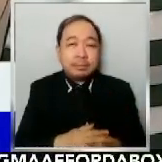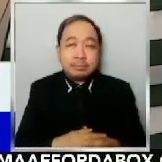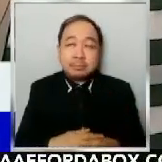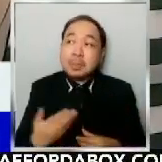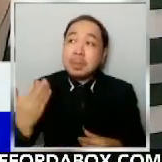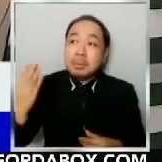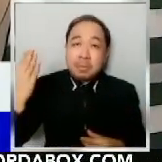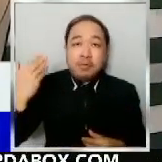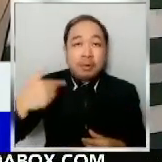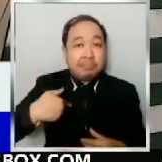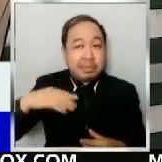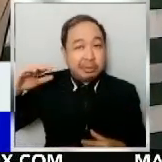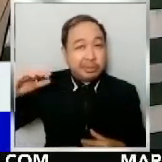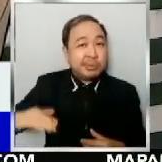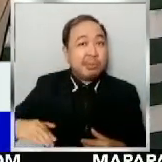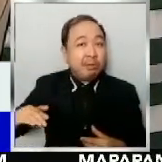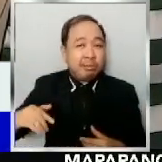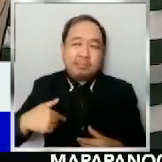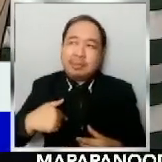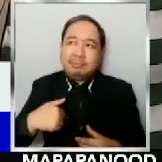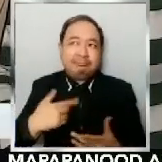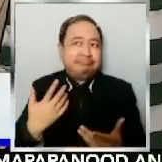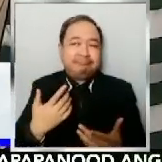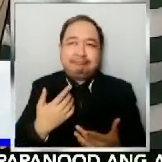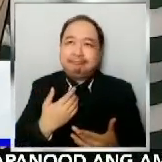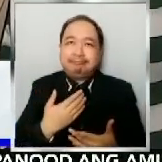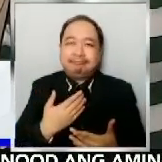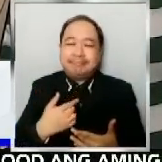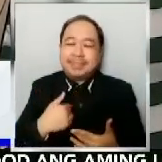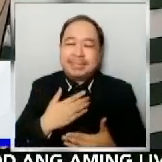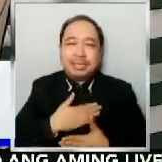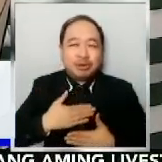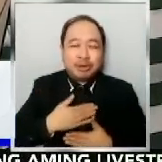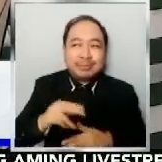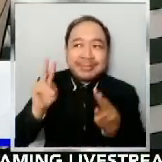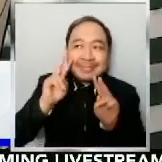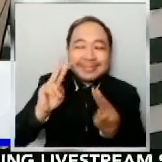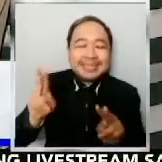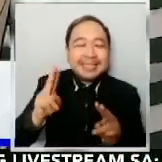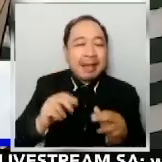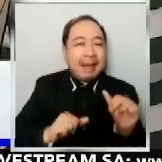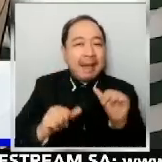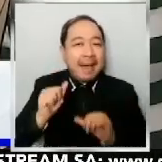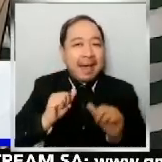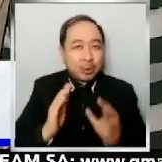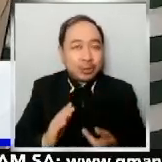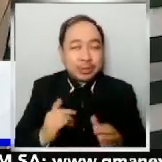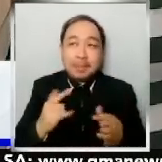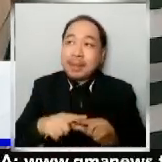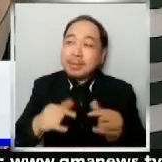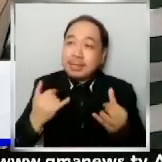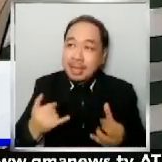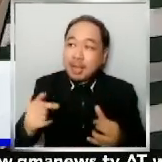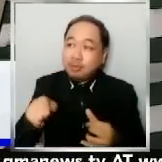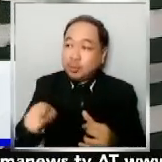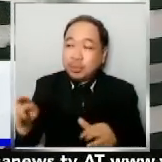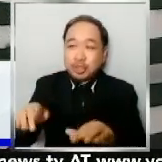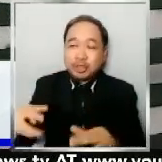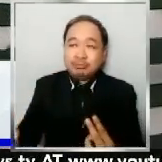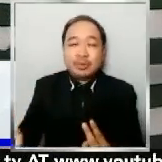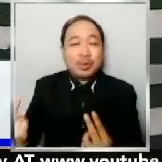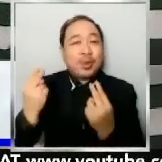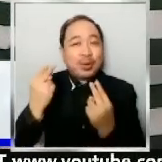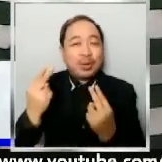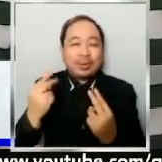akong sa mga artista. Tuwan-tuwa ako pag nakita ko ng artista. And ngayon, kami na yung tinitingnan nila. And ang saya lang